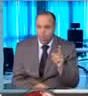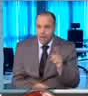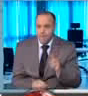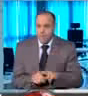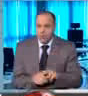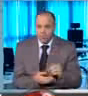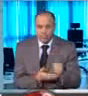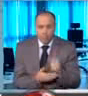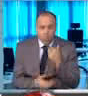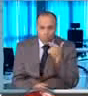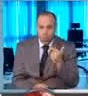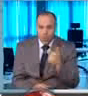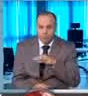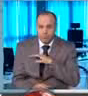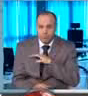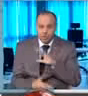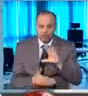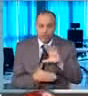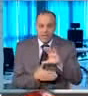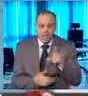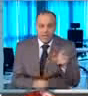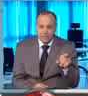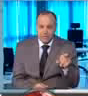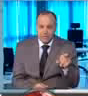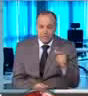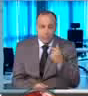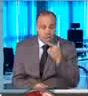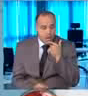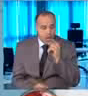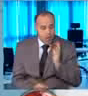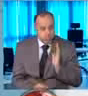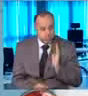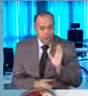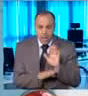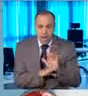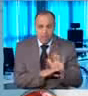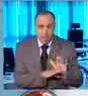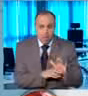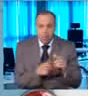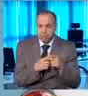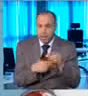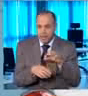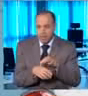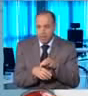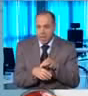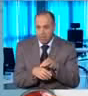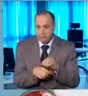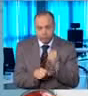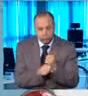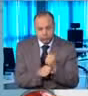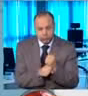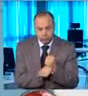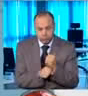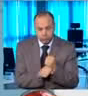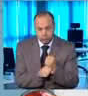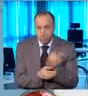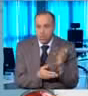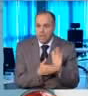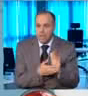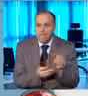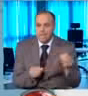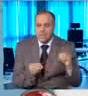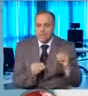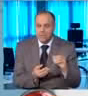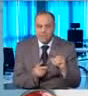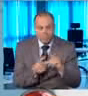الدعم الحازم التي يقودها حلف شمال الأطلسي أن قوة الحماية والفرق الطبية تعمل دون أن تقدم المزيد